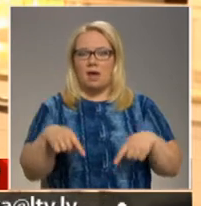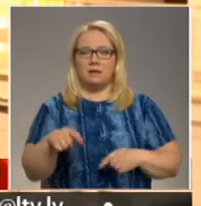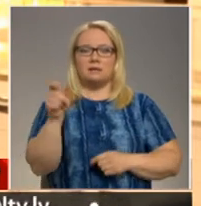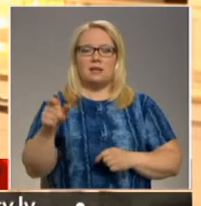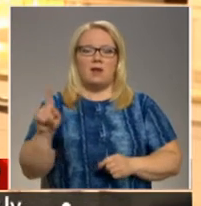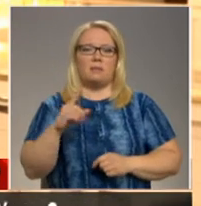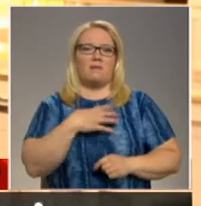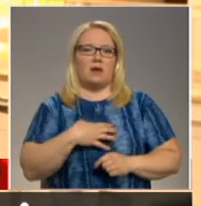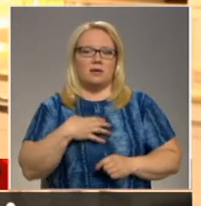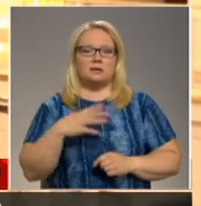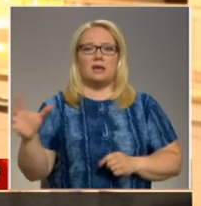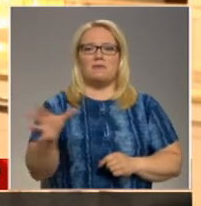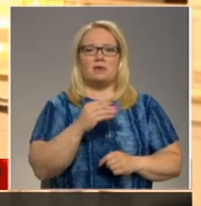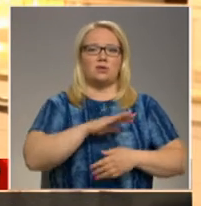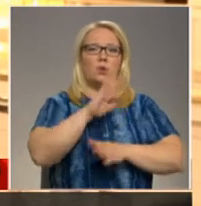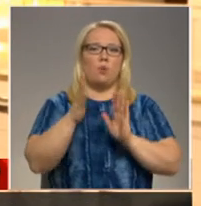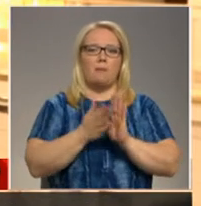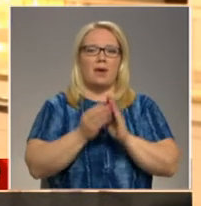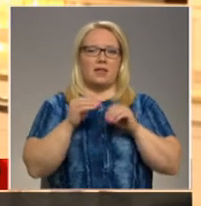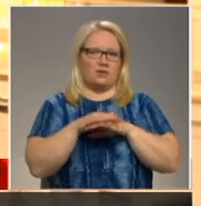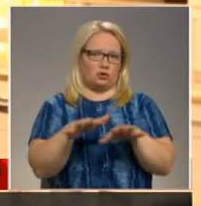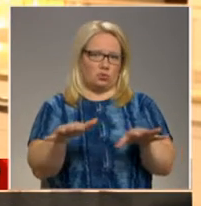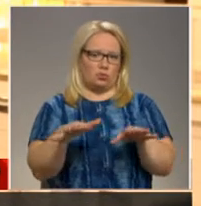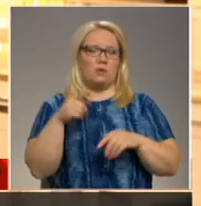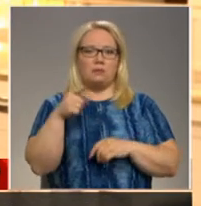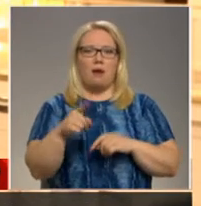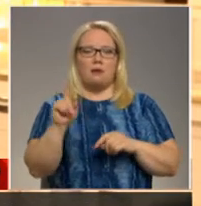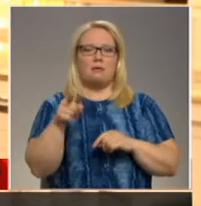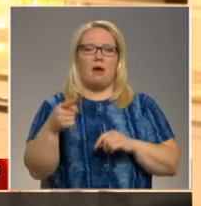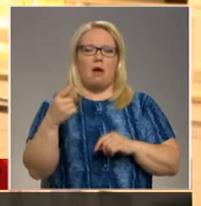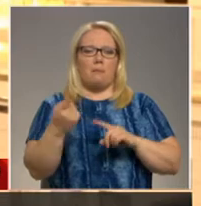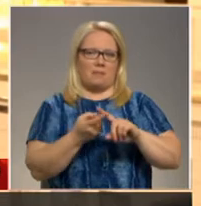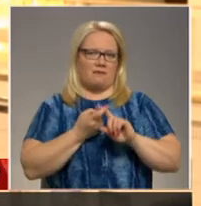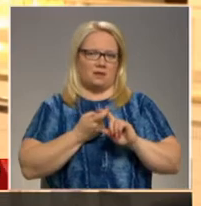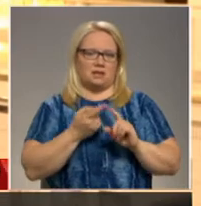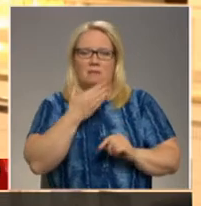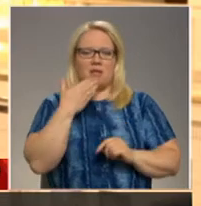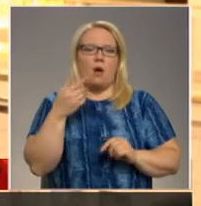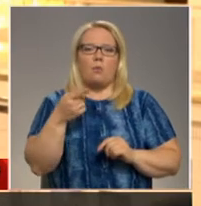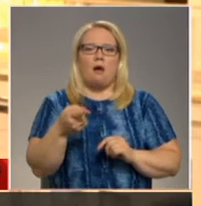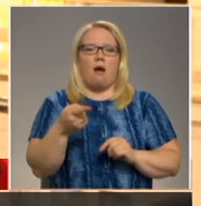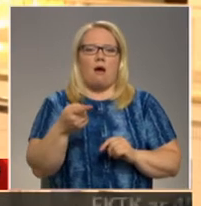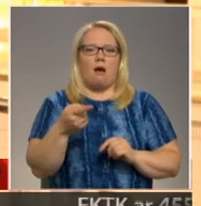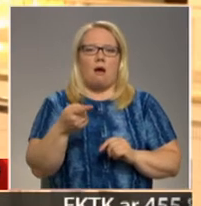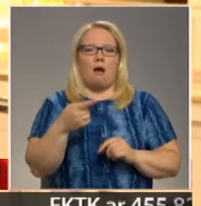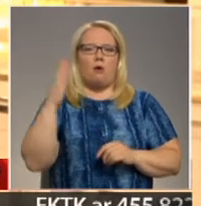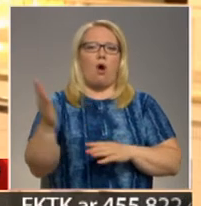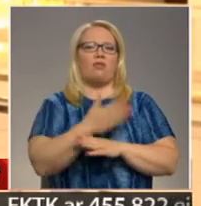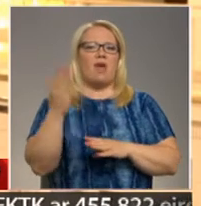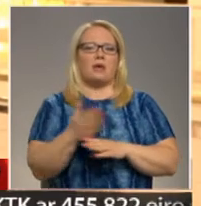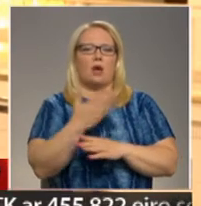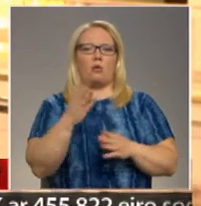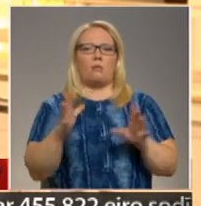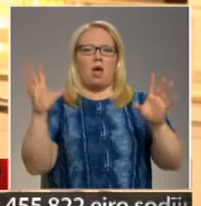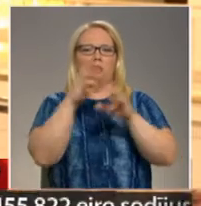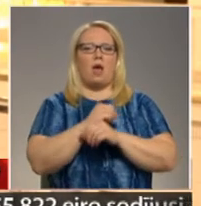ir vajadzīga visa kopējā infrastruktūra. Tā jau ir tā pievilcība. Nav tā kā, nav jau konvejera, kur pa